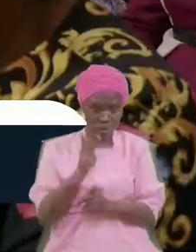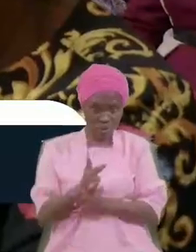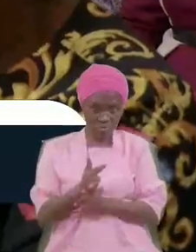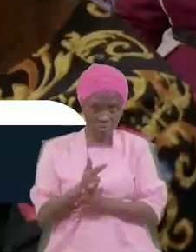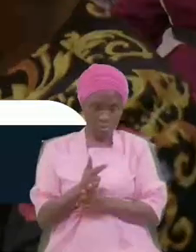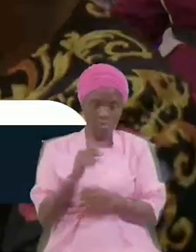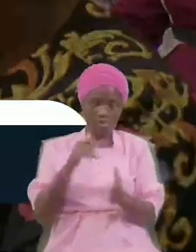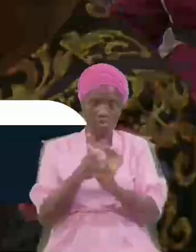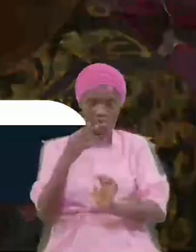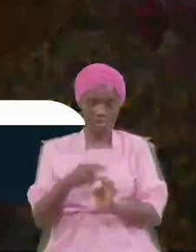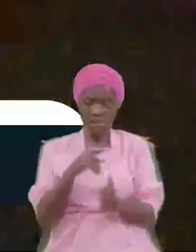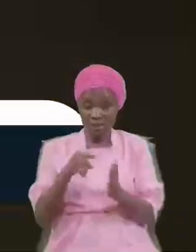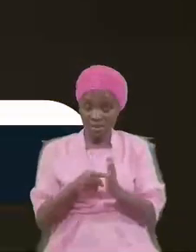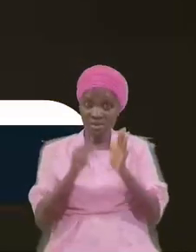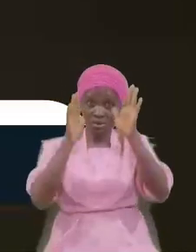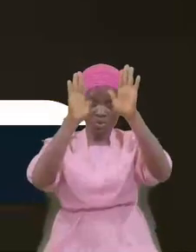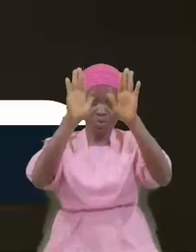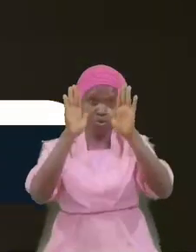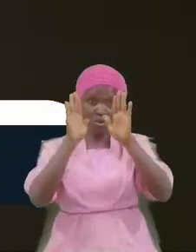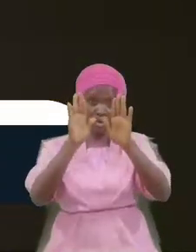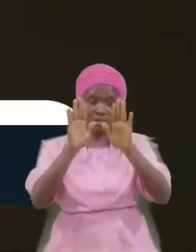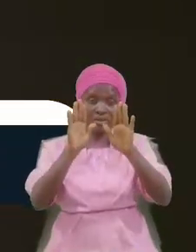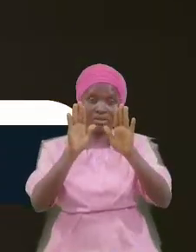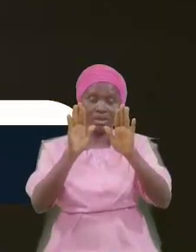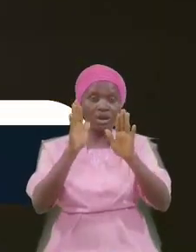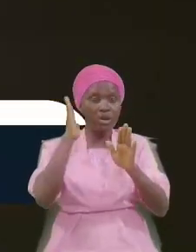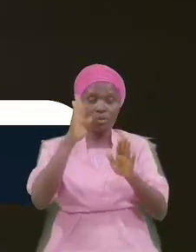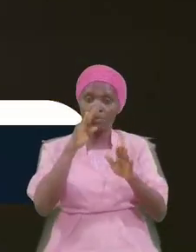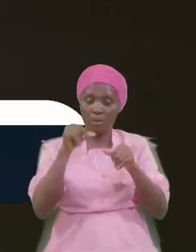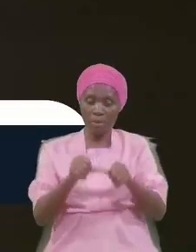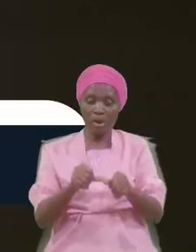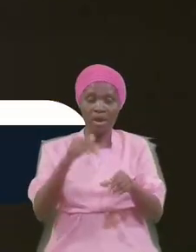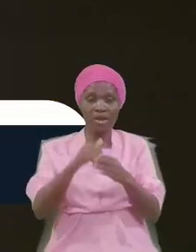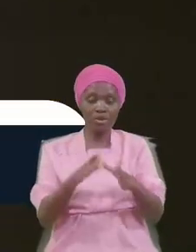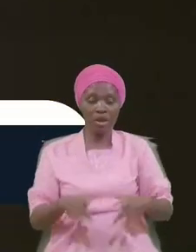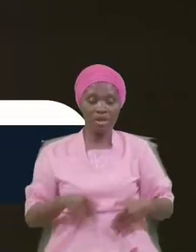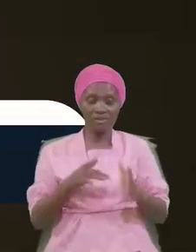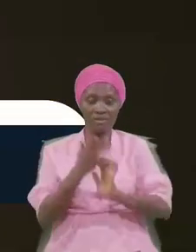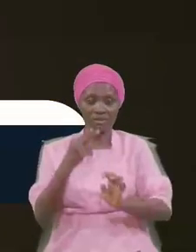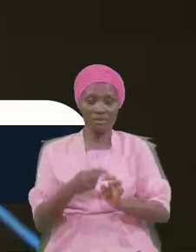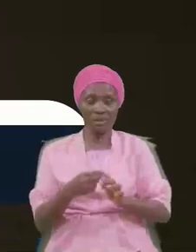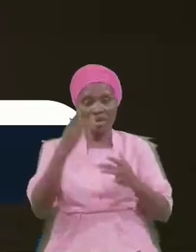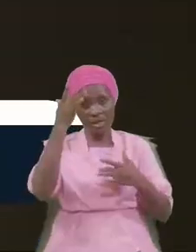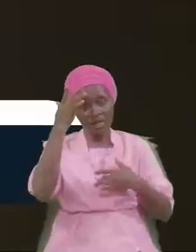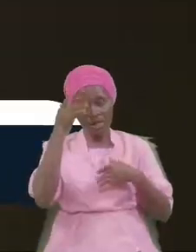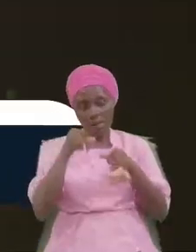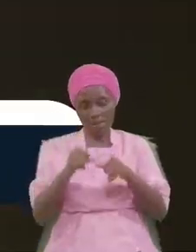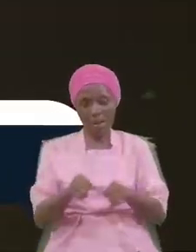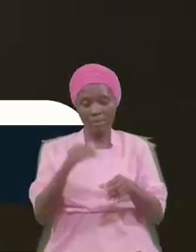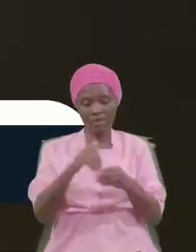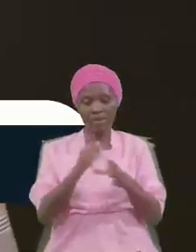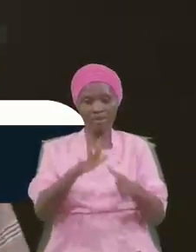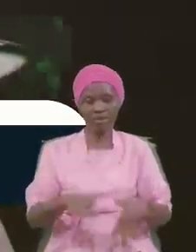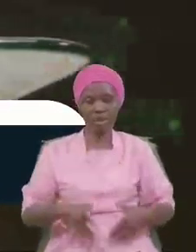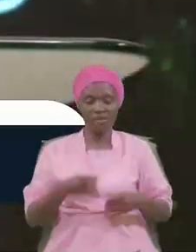Ces prodiges seront permanents dans votre vie. La guérison permanente dans votre vie. La délivrance permanente dans